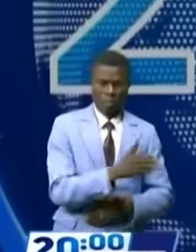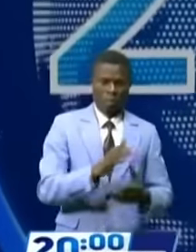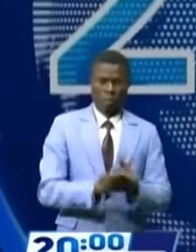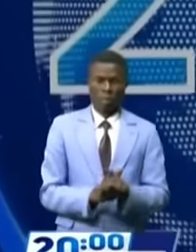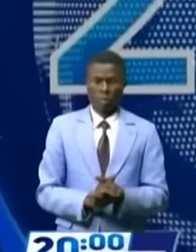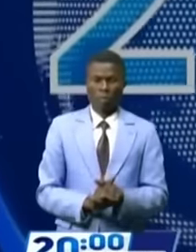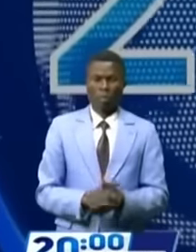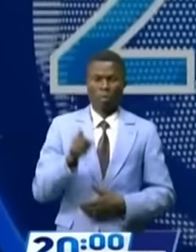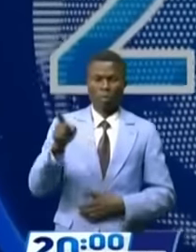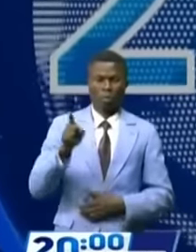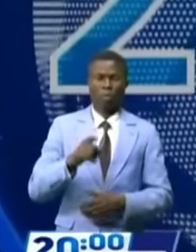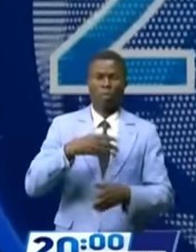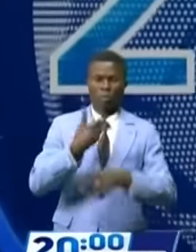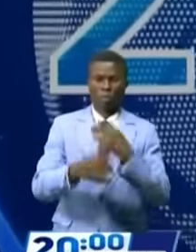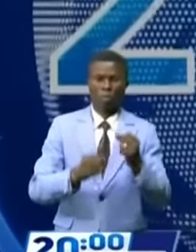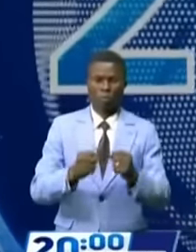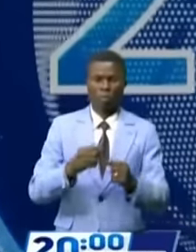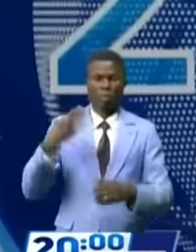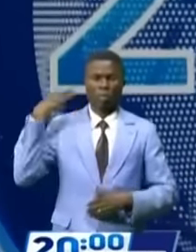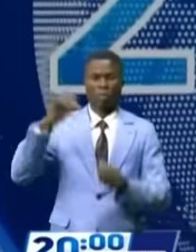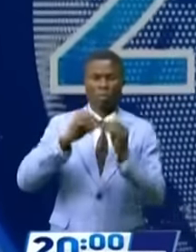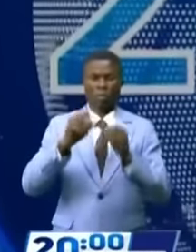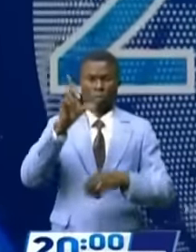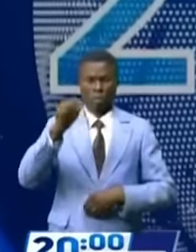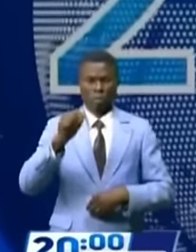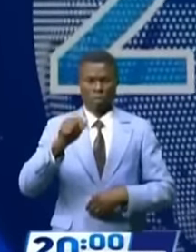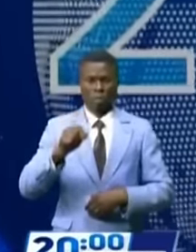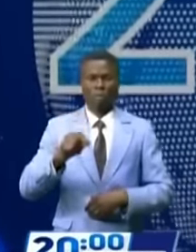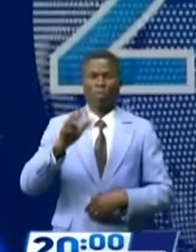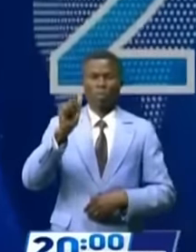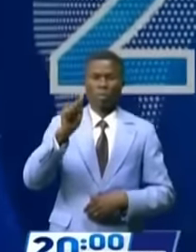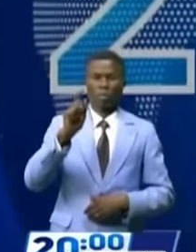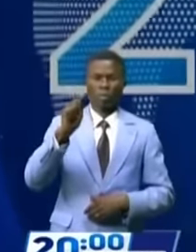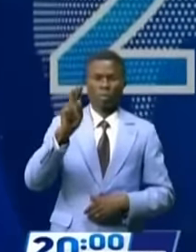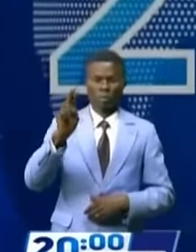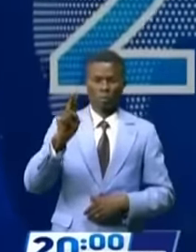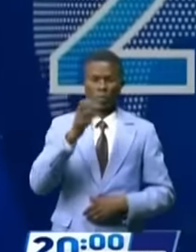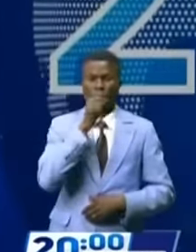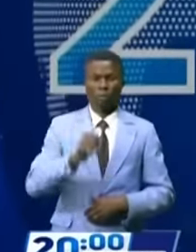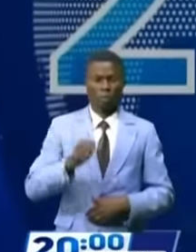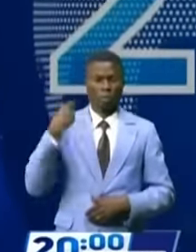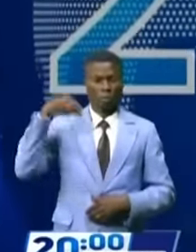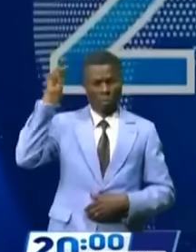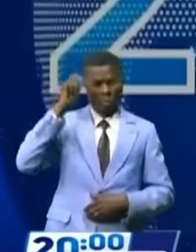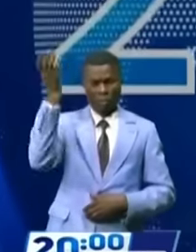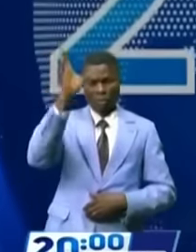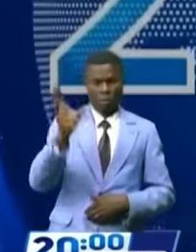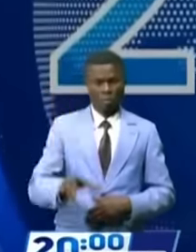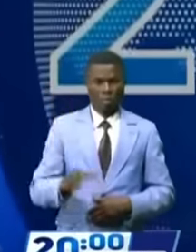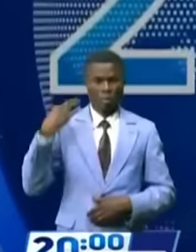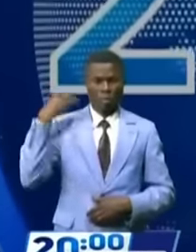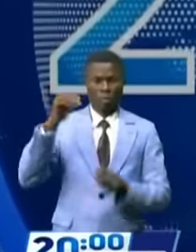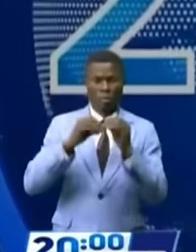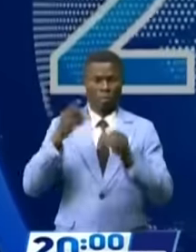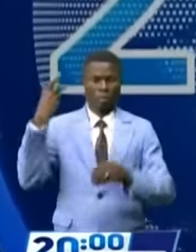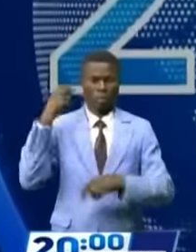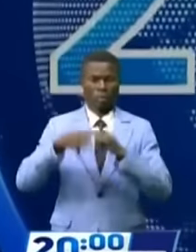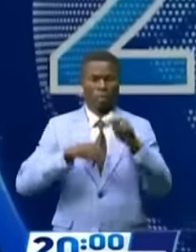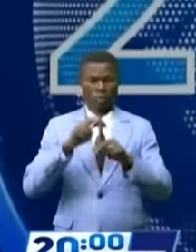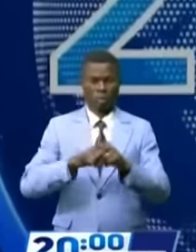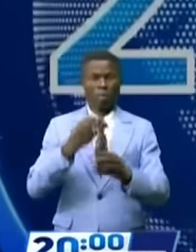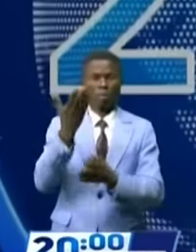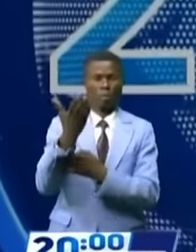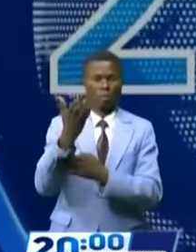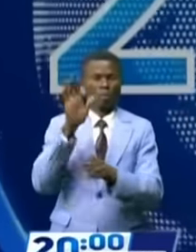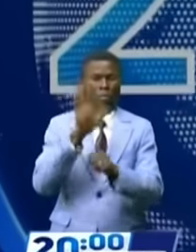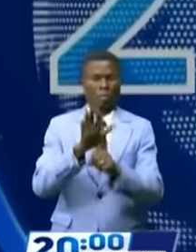Lui également mobilise pour le candidat numéro 20, Atou Matubwana, ancien gouverneur du Congo central, candidat député national, a mobilisé